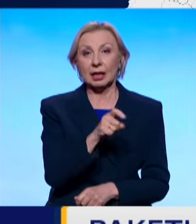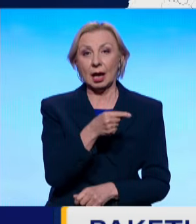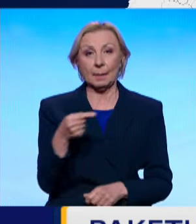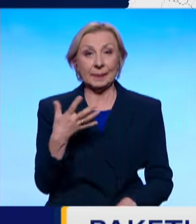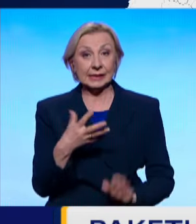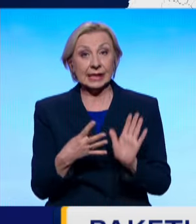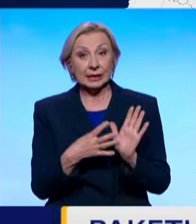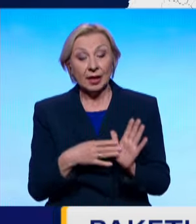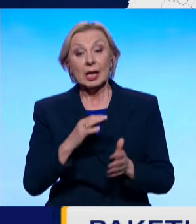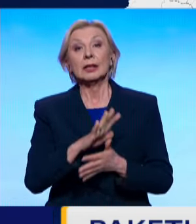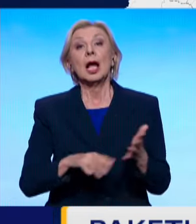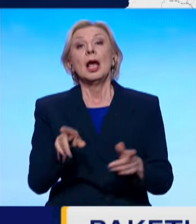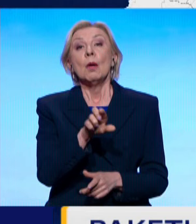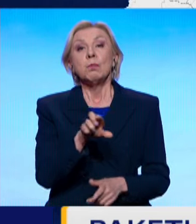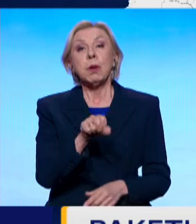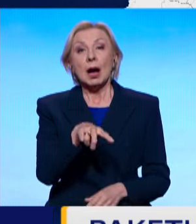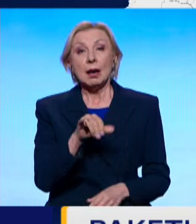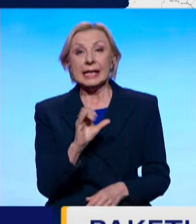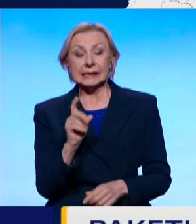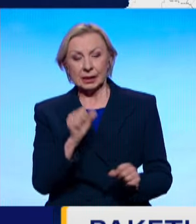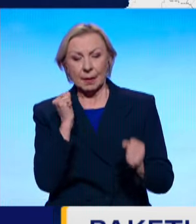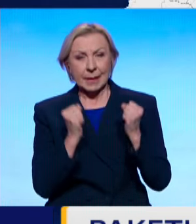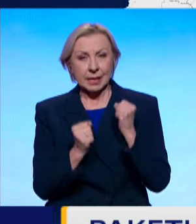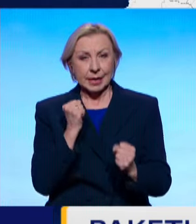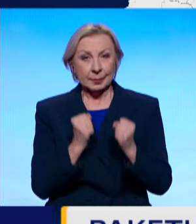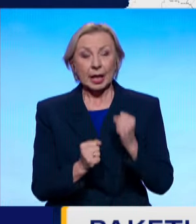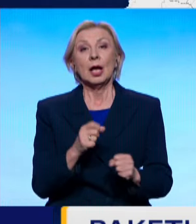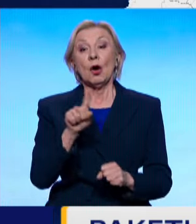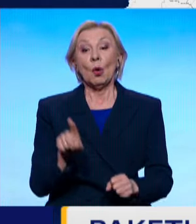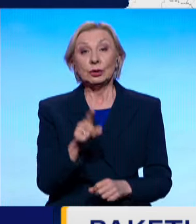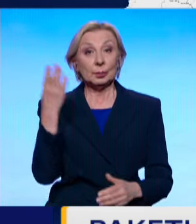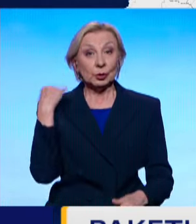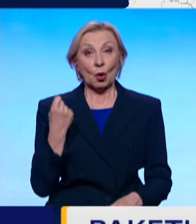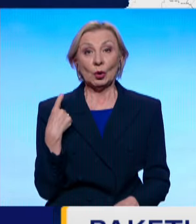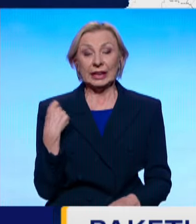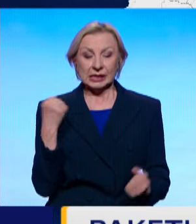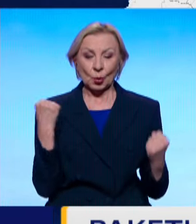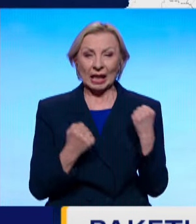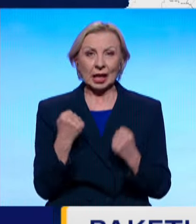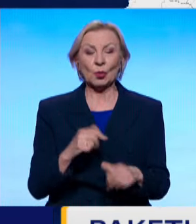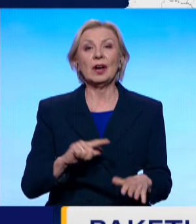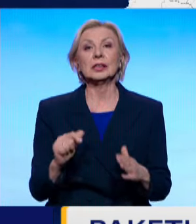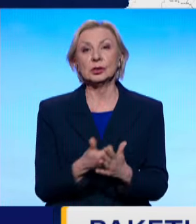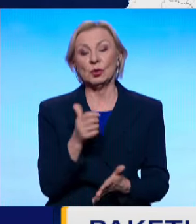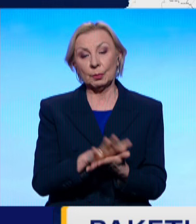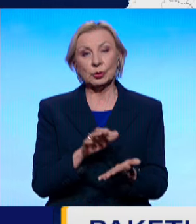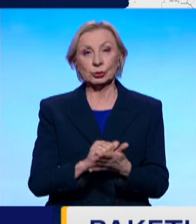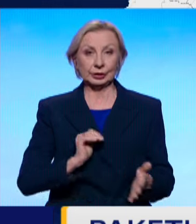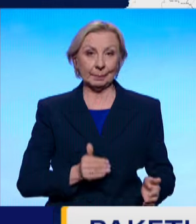Далі московити вдарили балістикою. І годину тому Одесу атакували знову, пошкоджені приватні